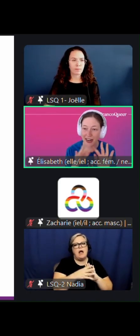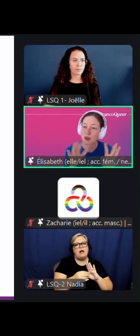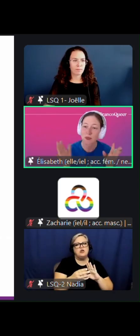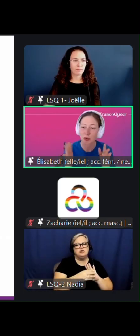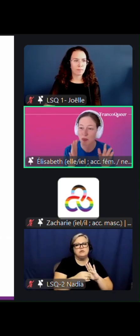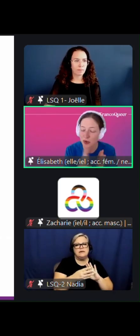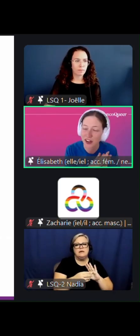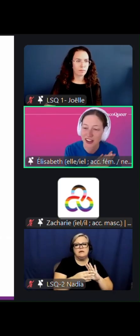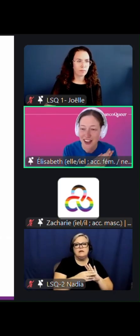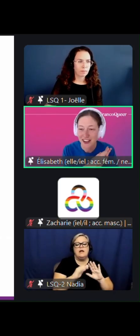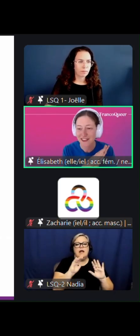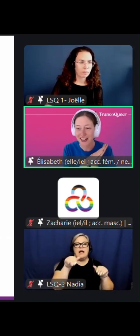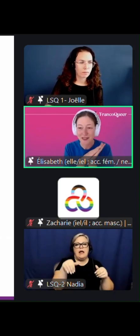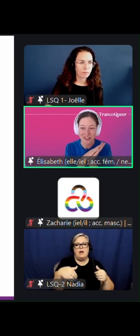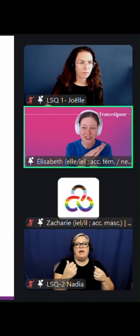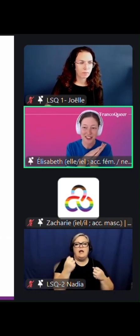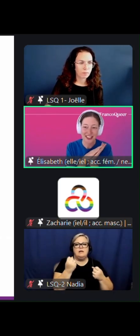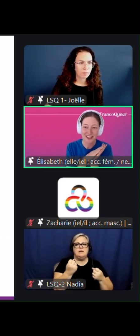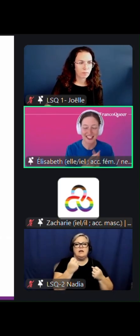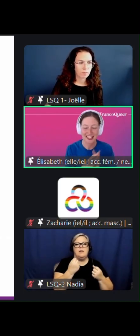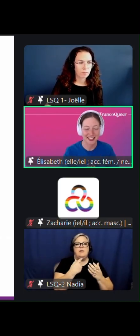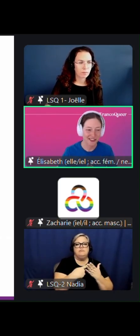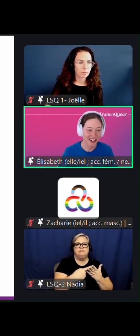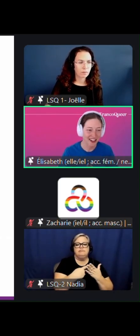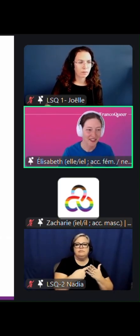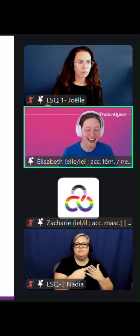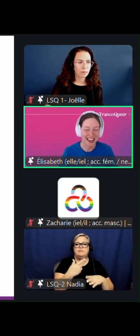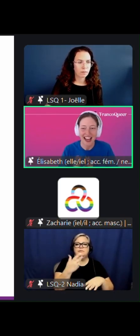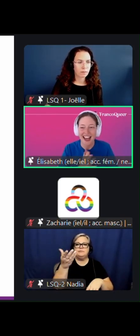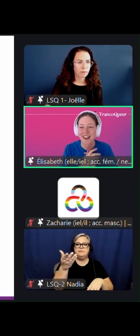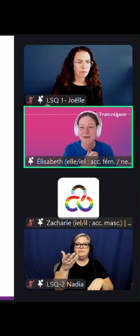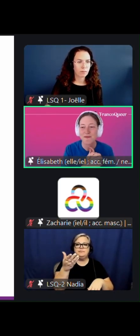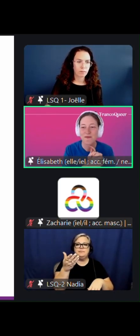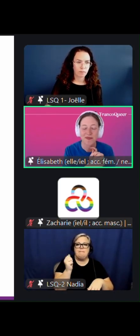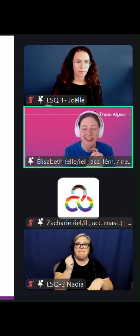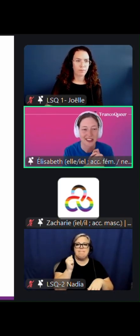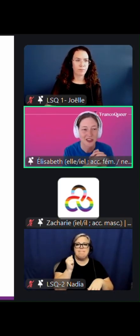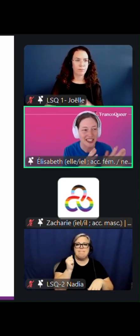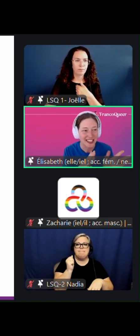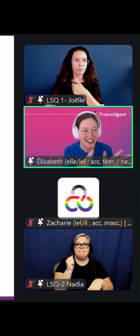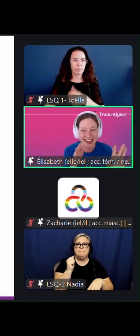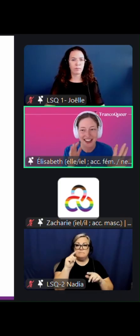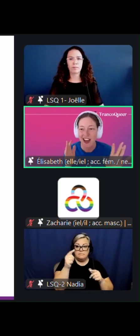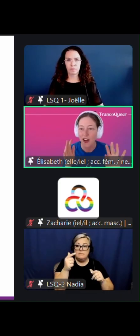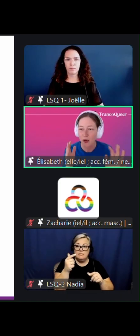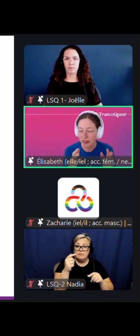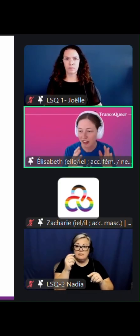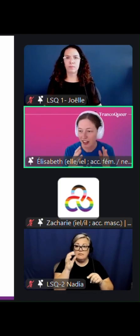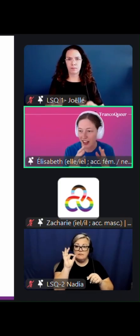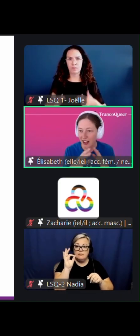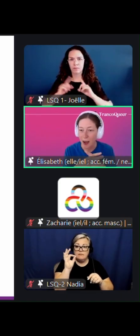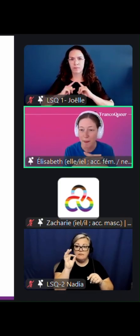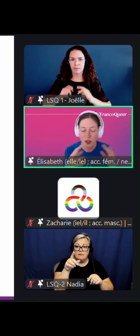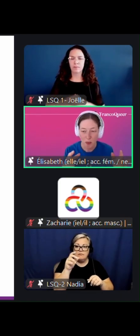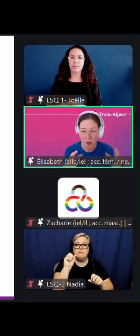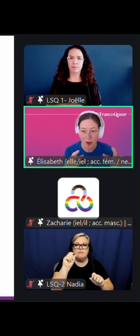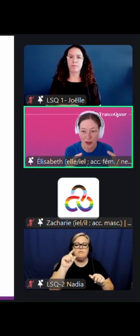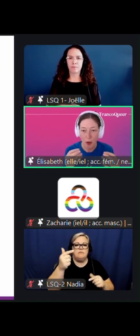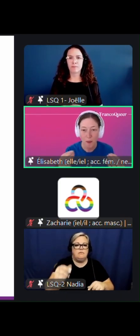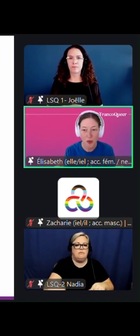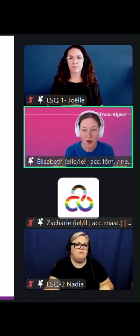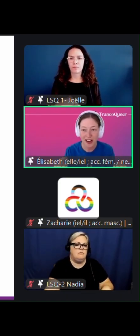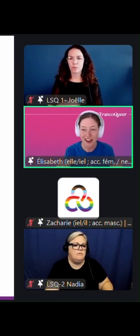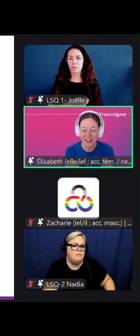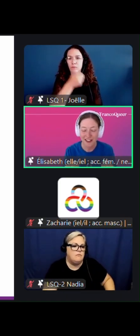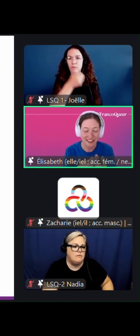consulter par la suite pour les bouts que vous auriez manqués, si vous voulez. Euh, donc, si j'enchaîne, une autre approche qu'on